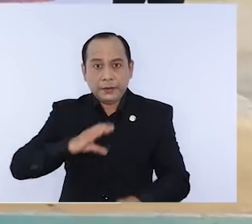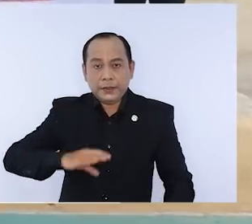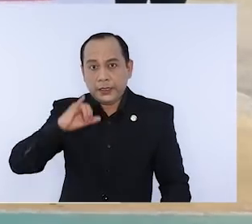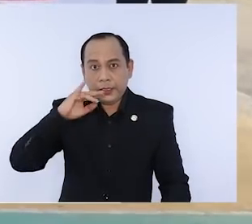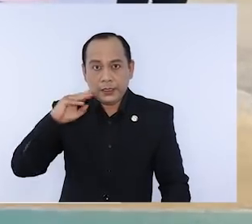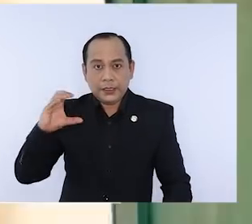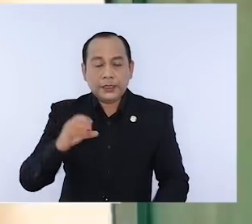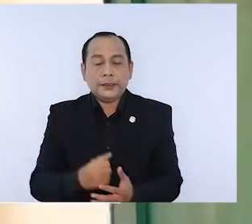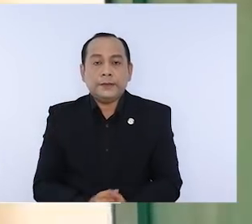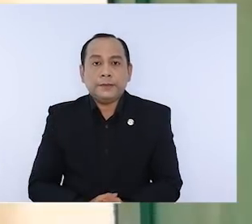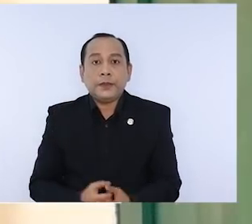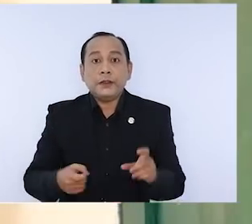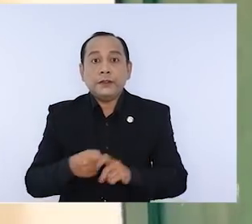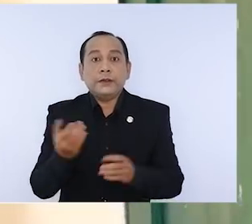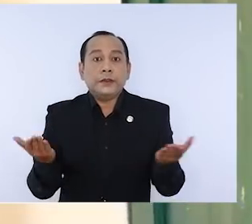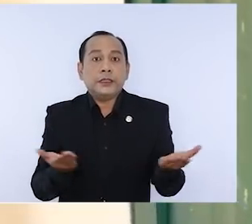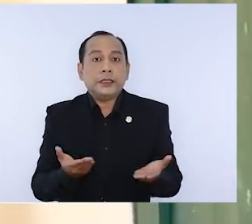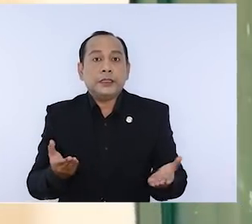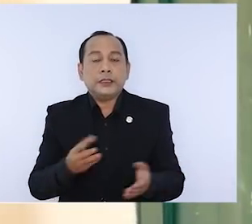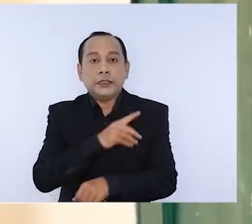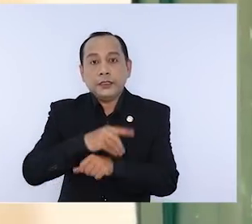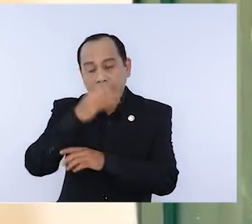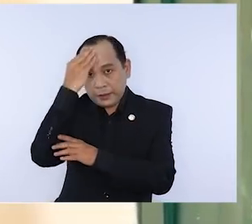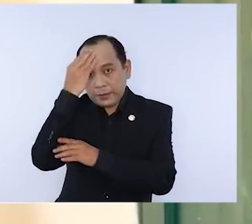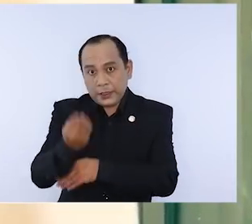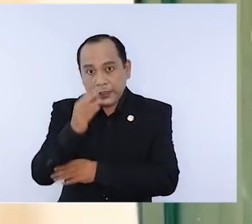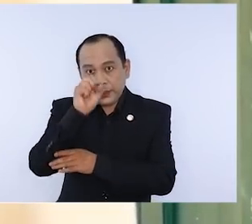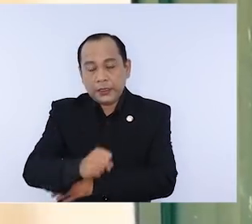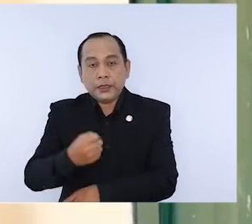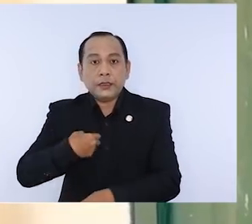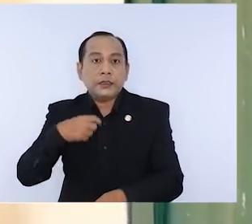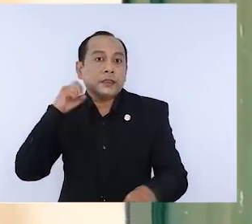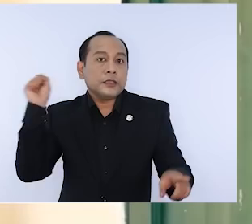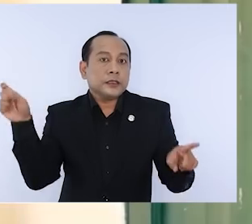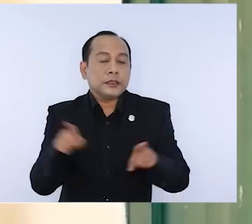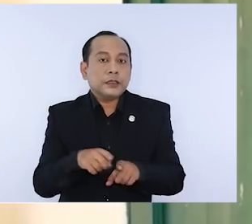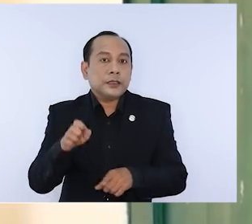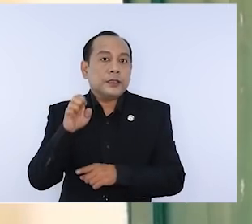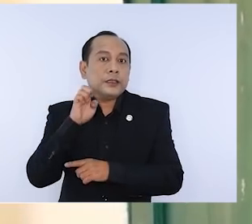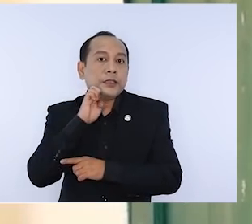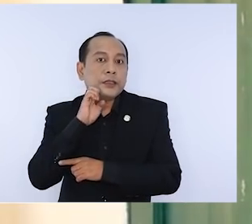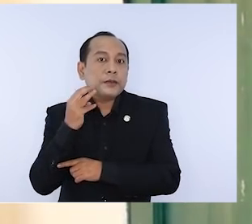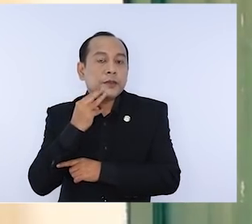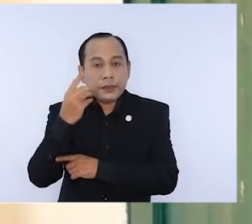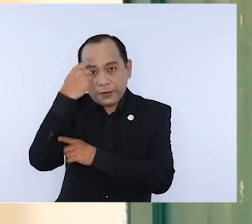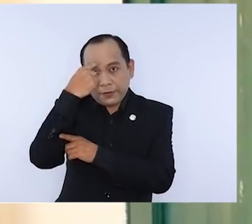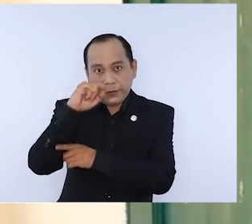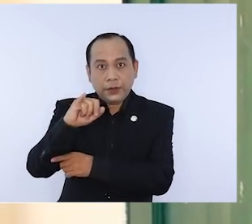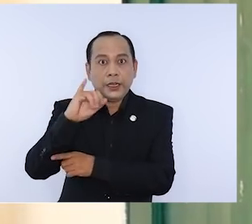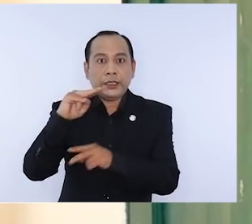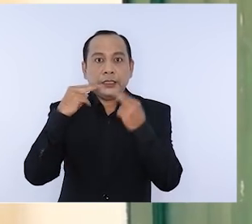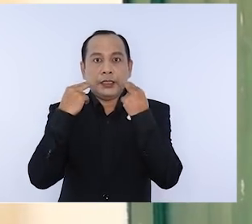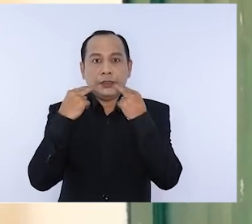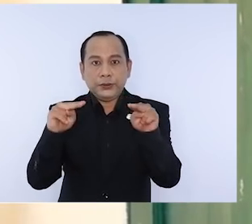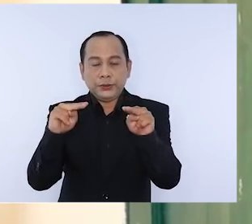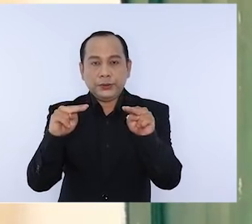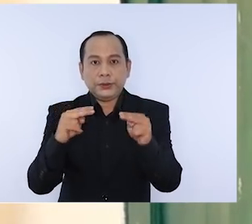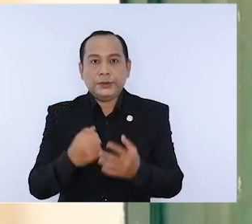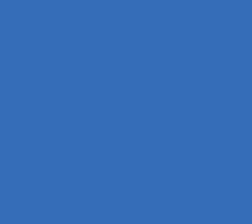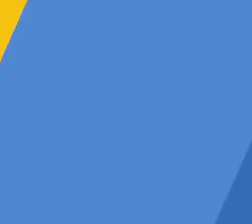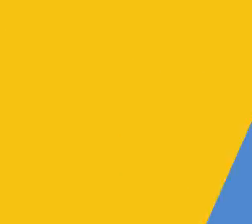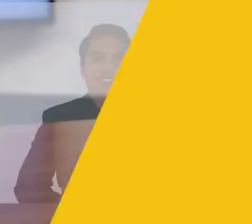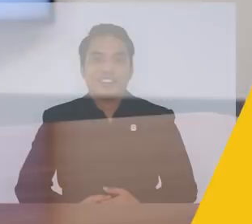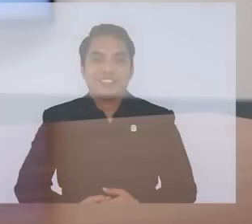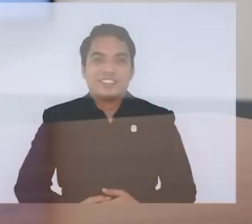Cristo. Mula po rito sa Bulacan South, ako po si kapatid na Elena Molit para sa Iglesia ni Cristo News